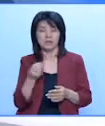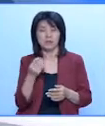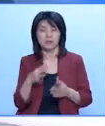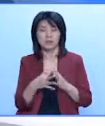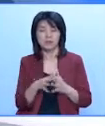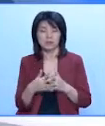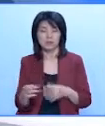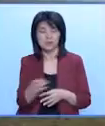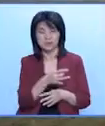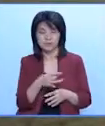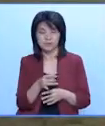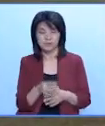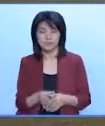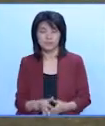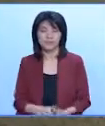бейне материалда.